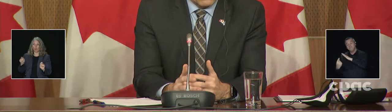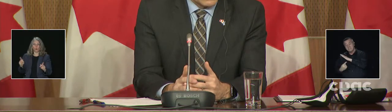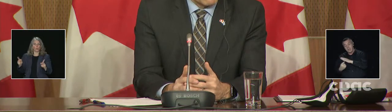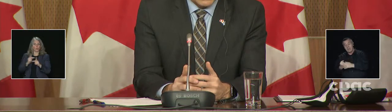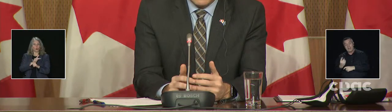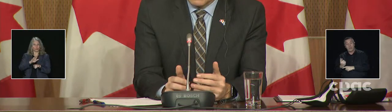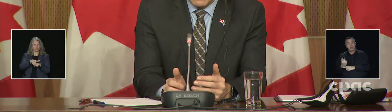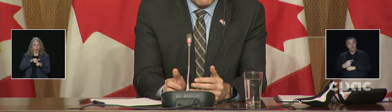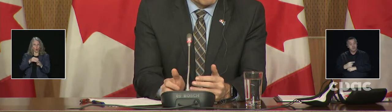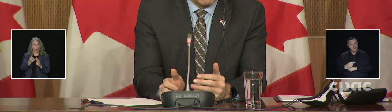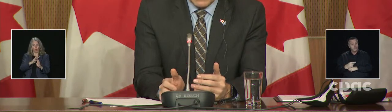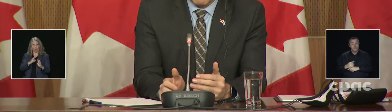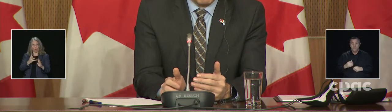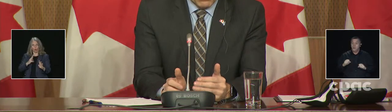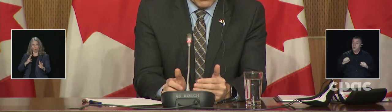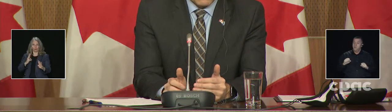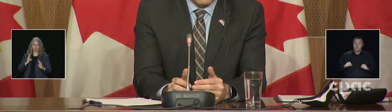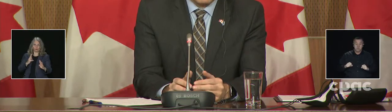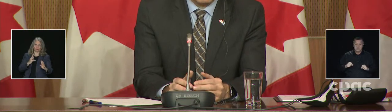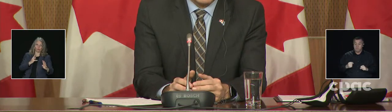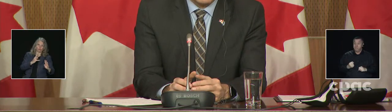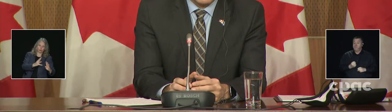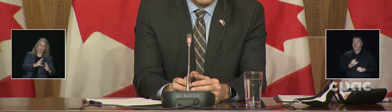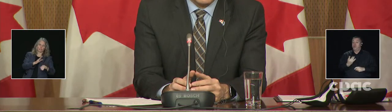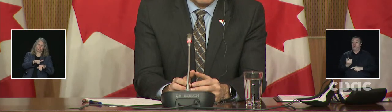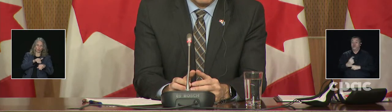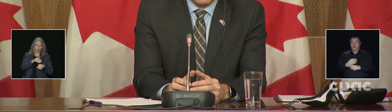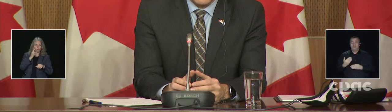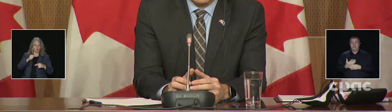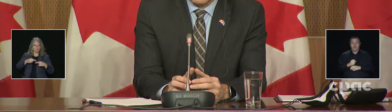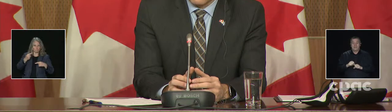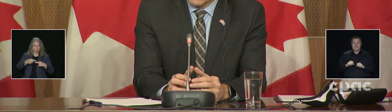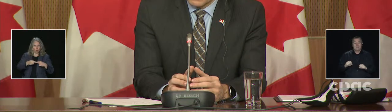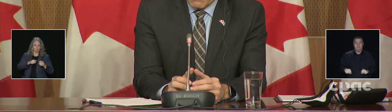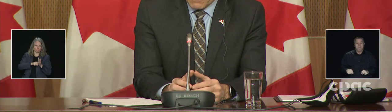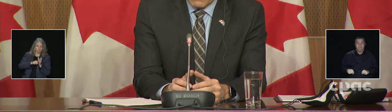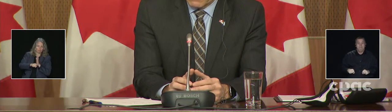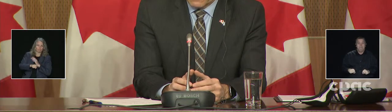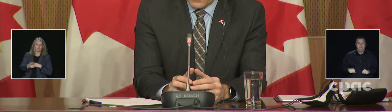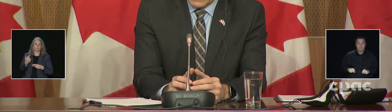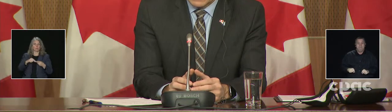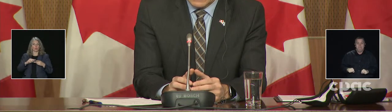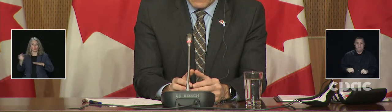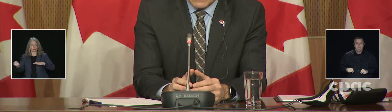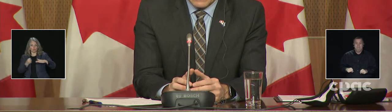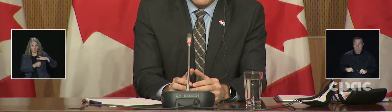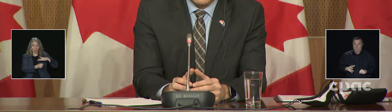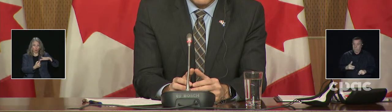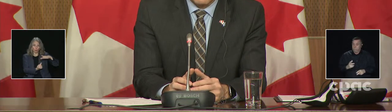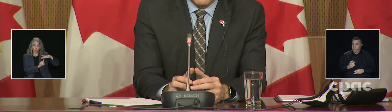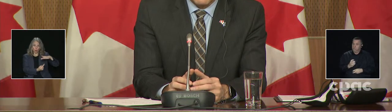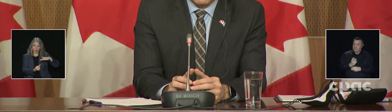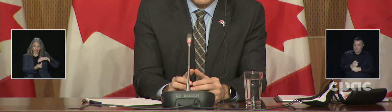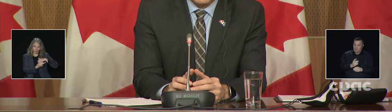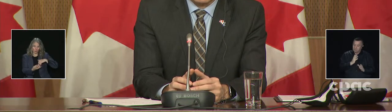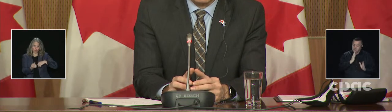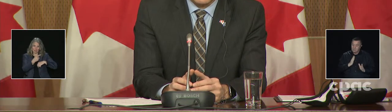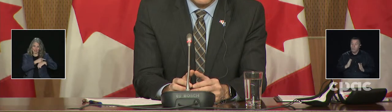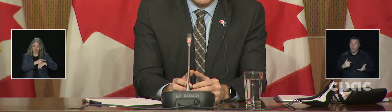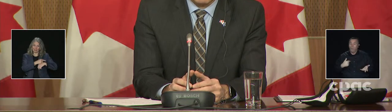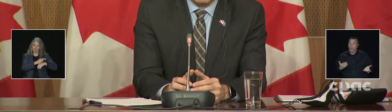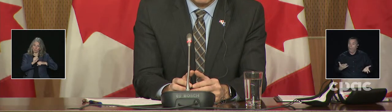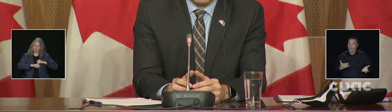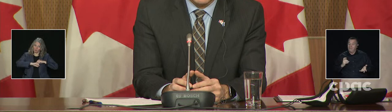nombre de jours, qui pourraient très bien être plusieurs jours, parce que le système va être va être sévère et sérieux. On va devoir faire les